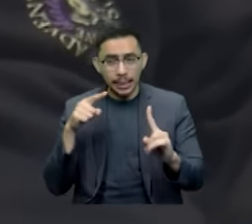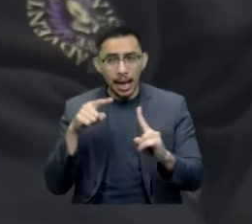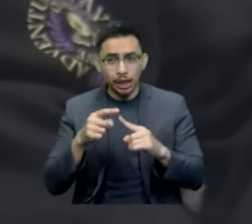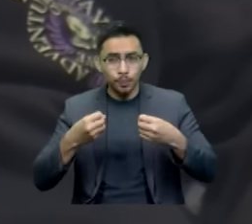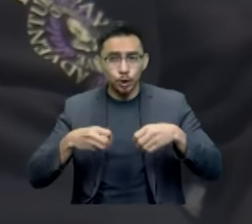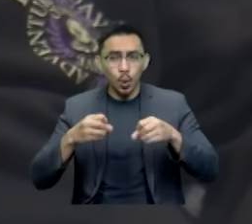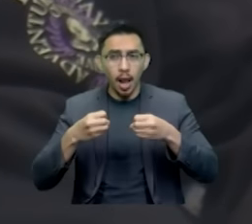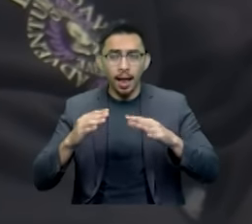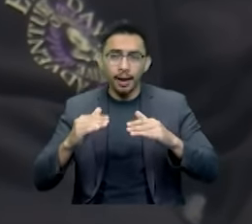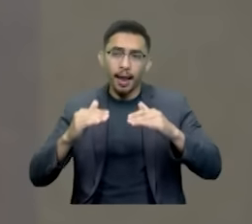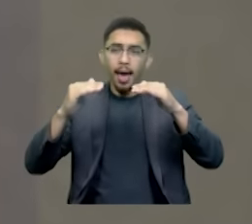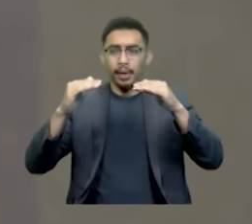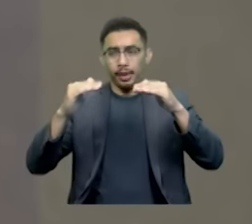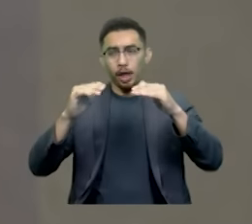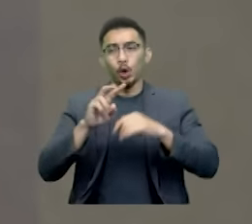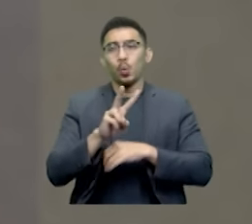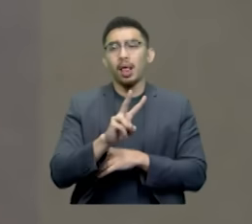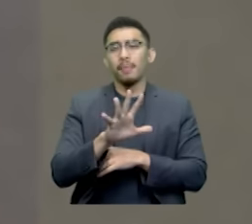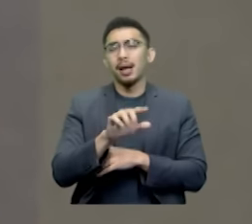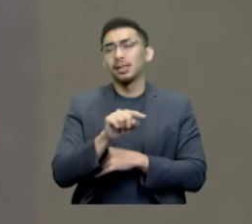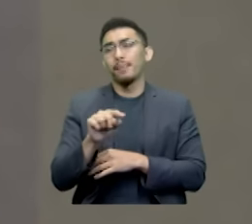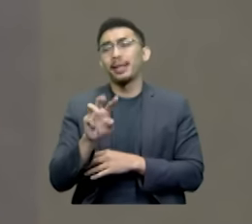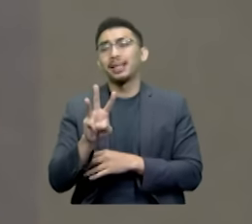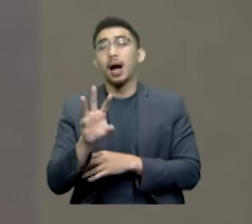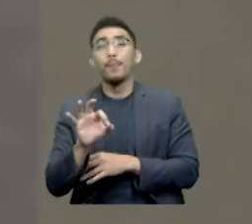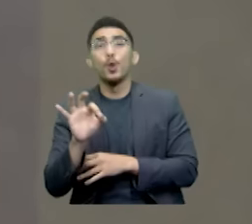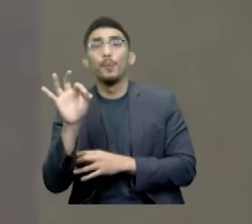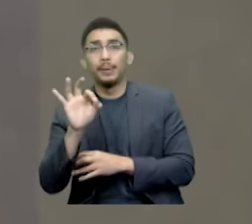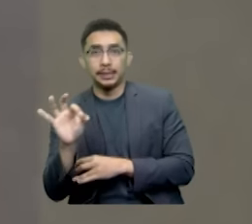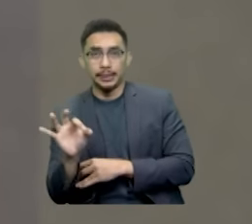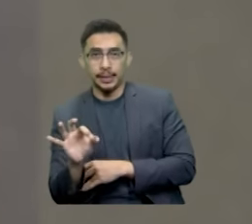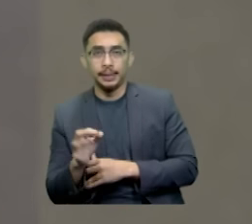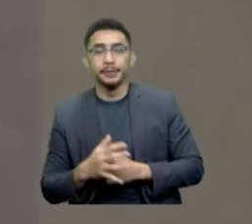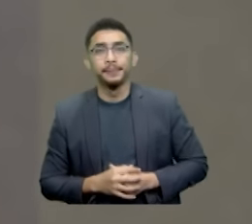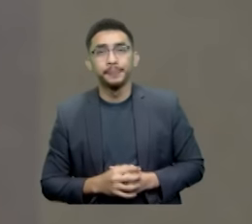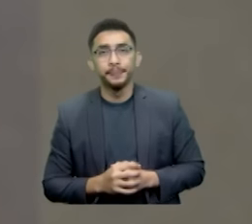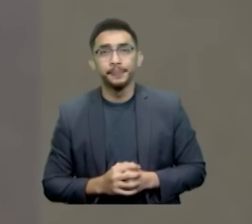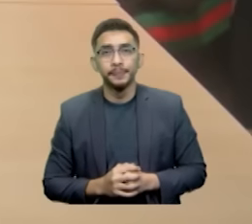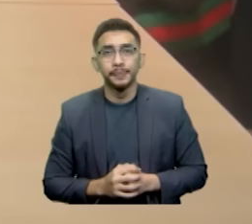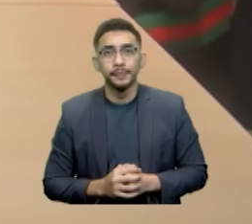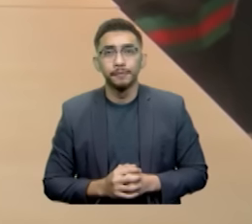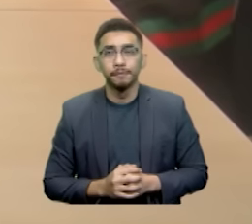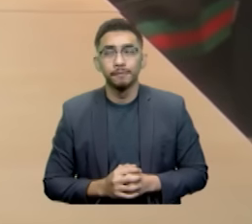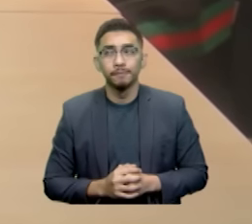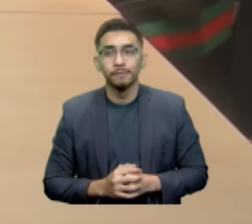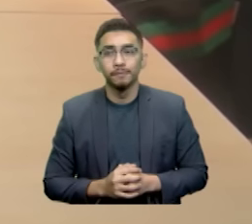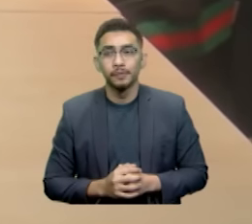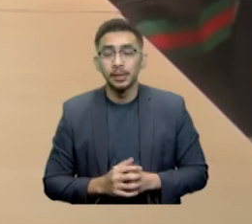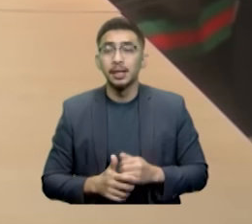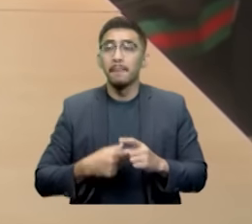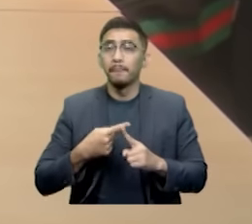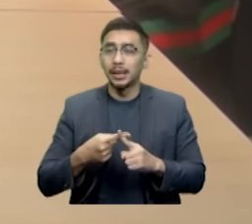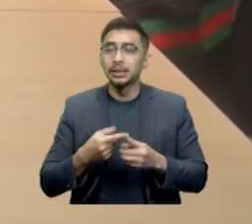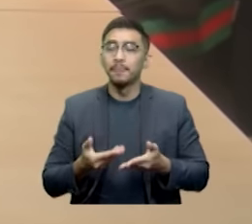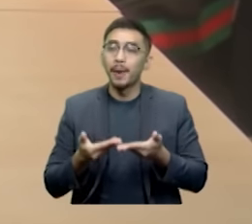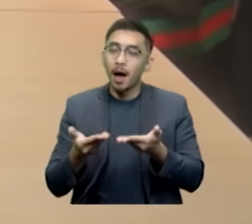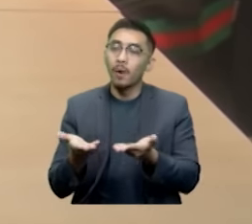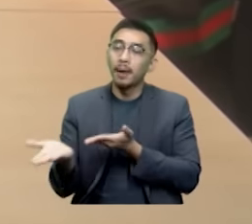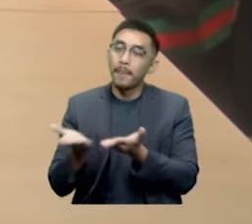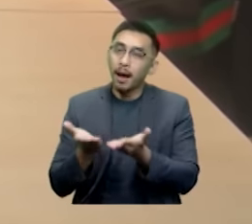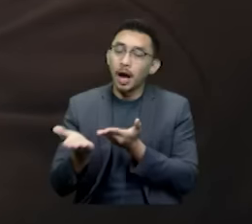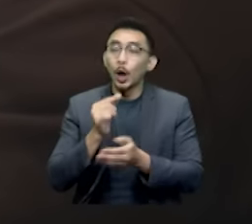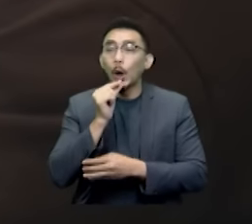hingga 30%, terlepas dari kontribusi top elite agent dan agent luar kota, serta memberikan pelayanan terbaik bagi para